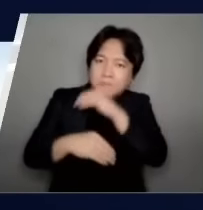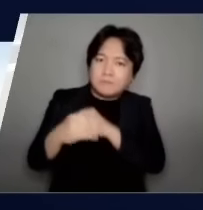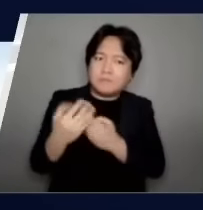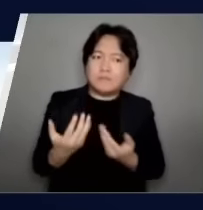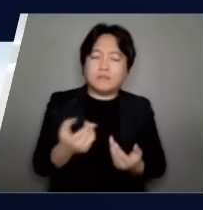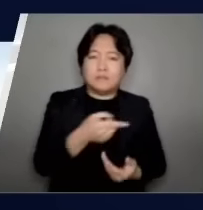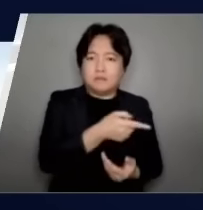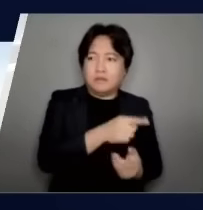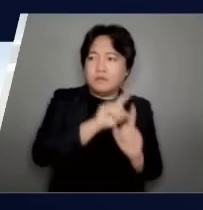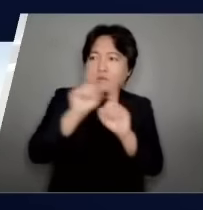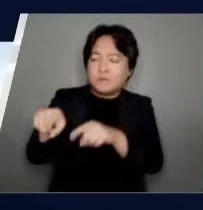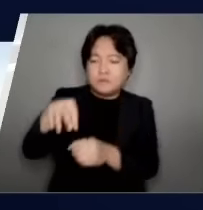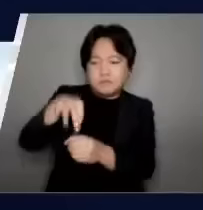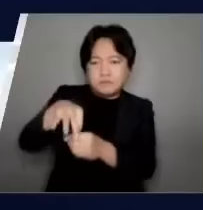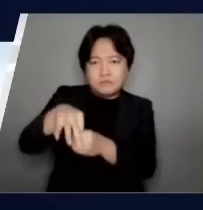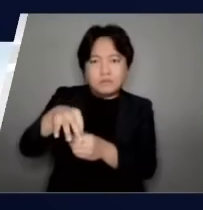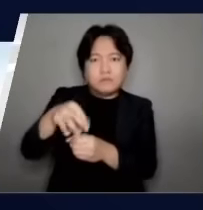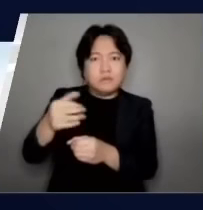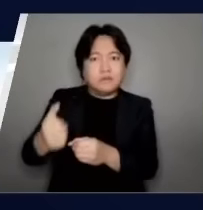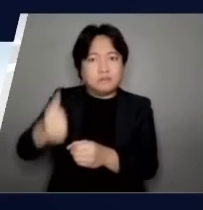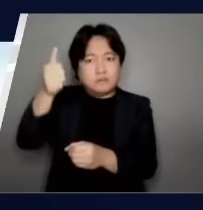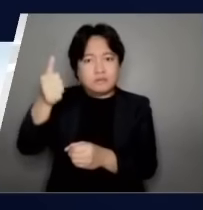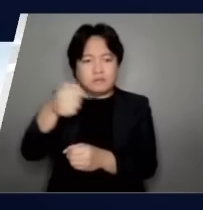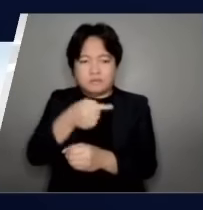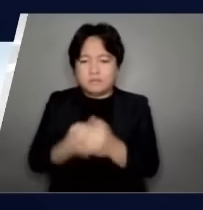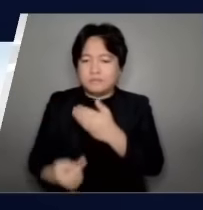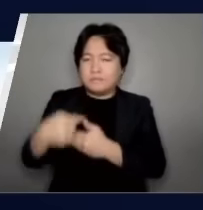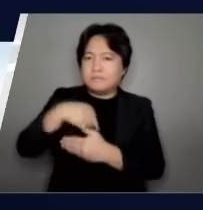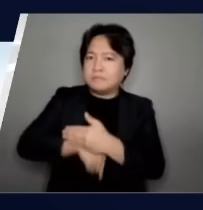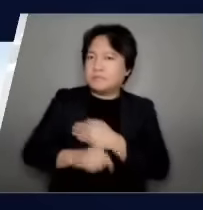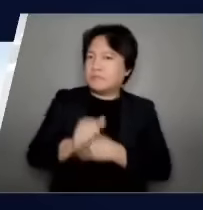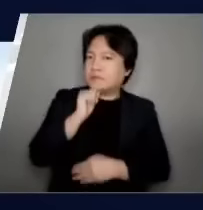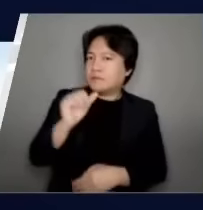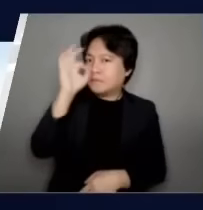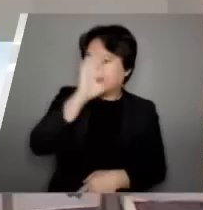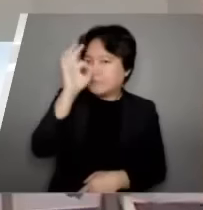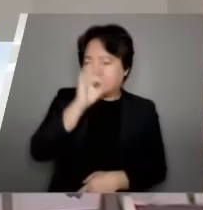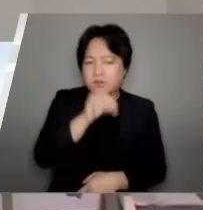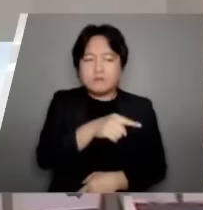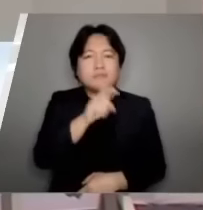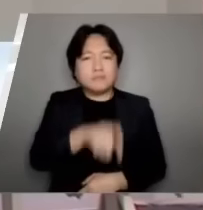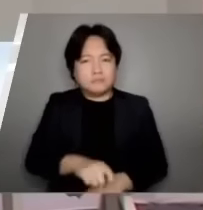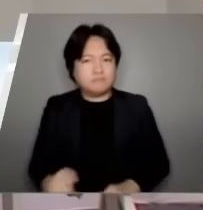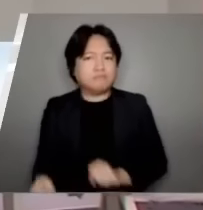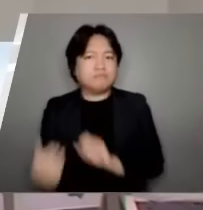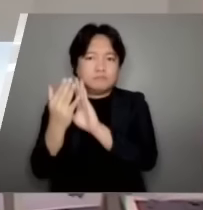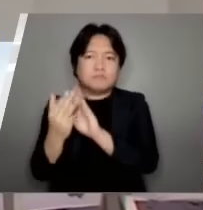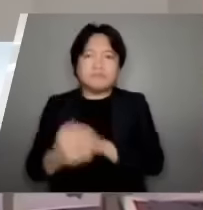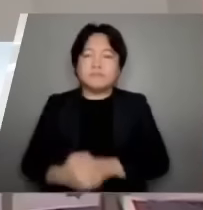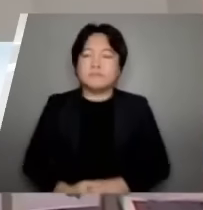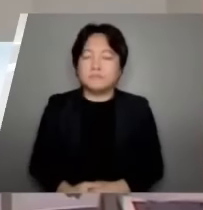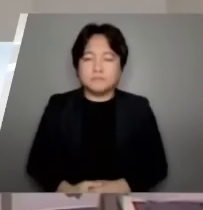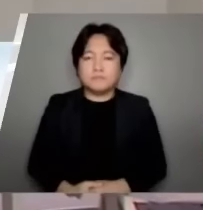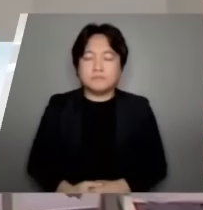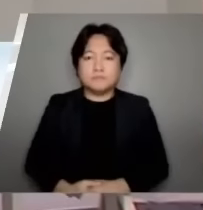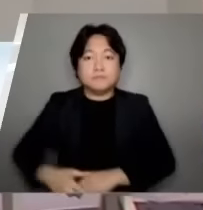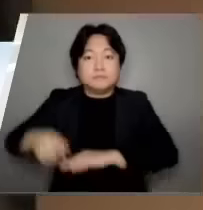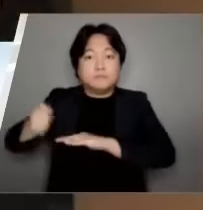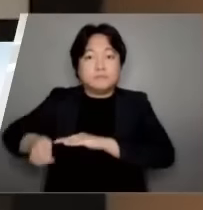na hindi siya Pilipino. So dapat handa siya sa ganitong backlash. Ang Korte Suprema binigyan